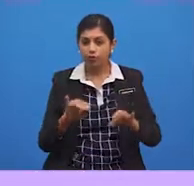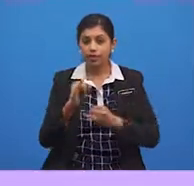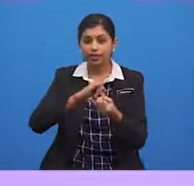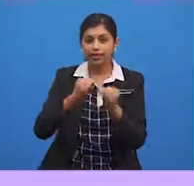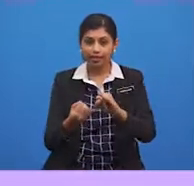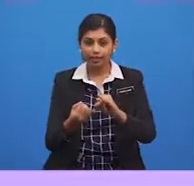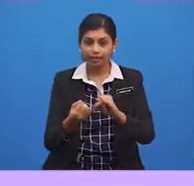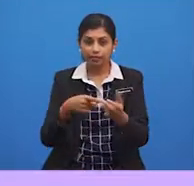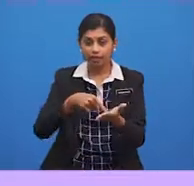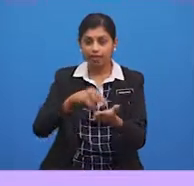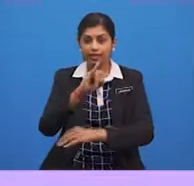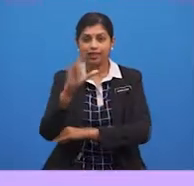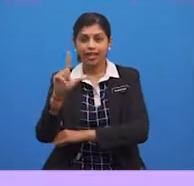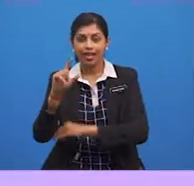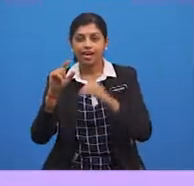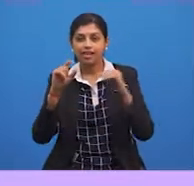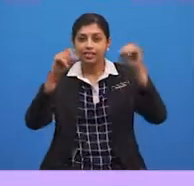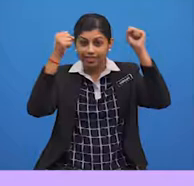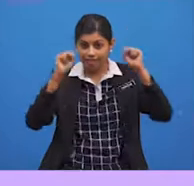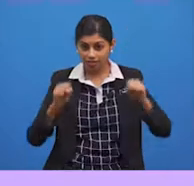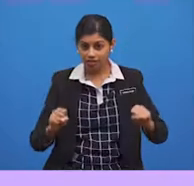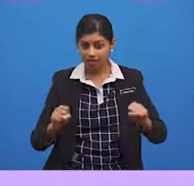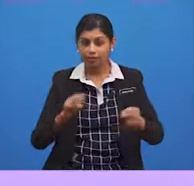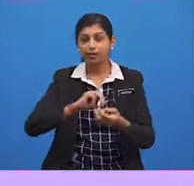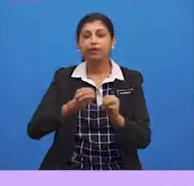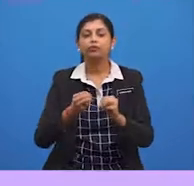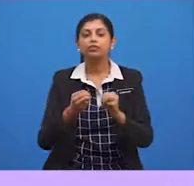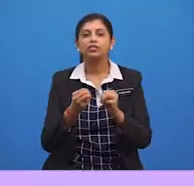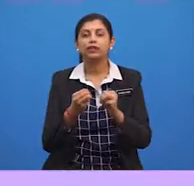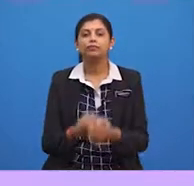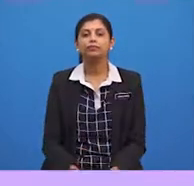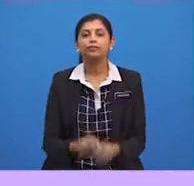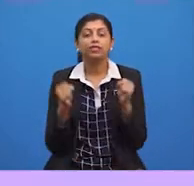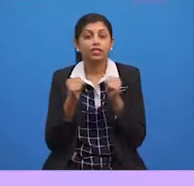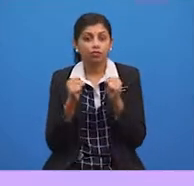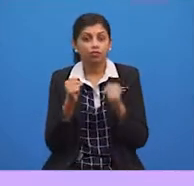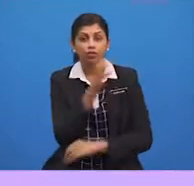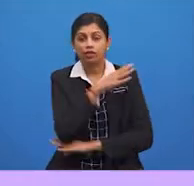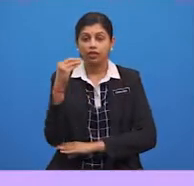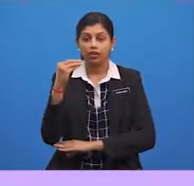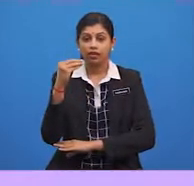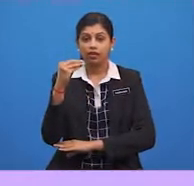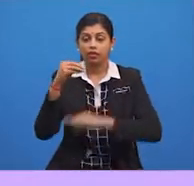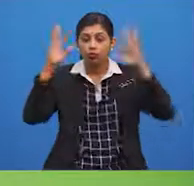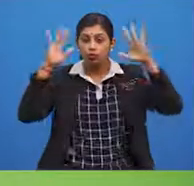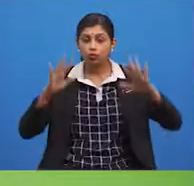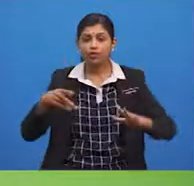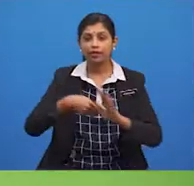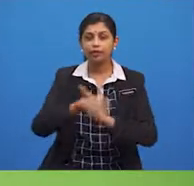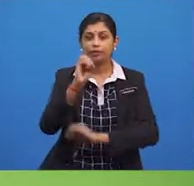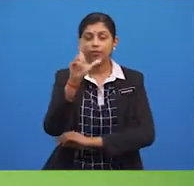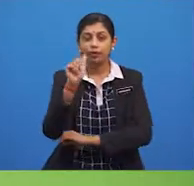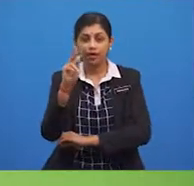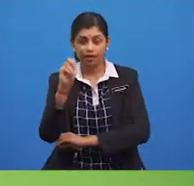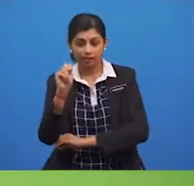salji pada musim sejuk dan hujan perolakan pada musim panas.